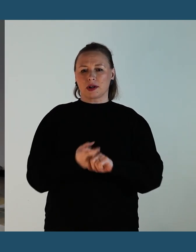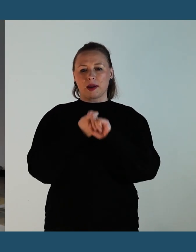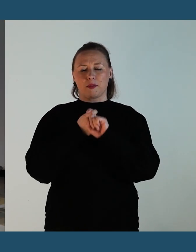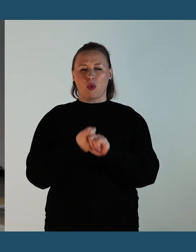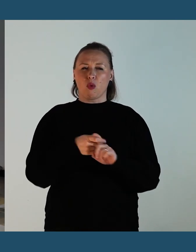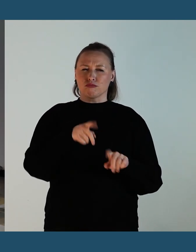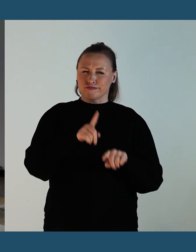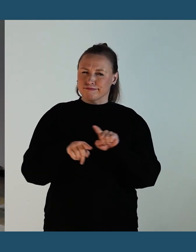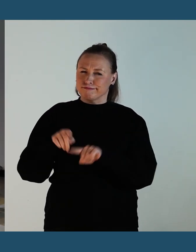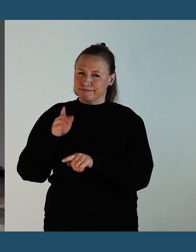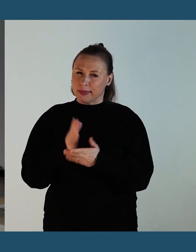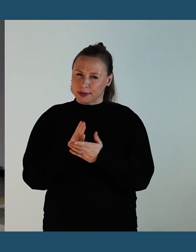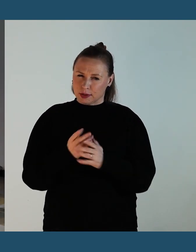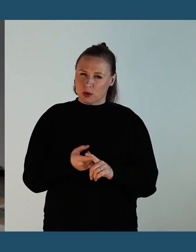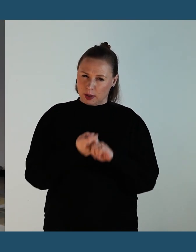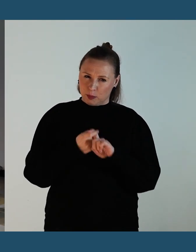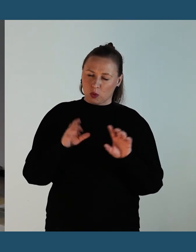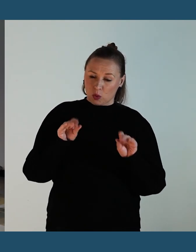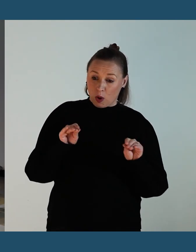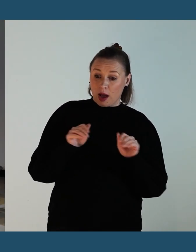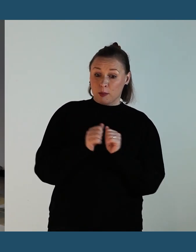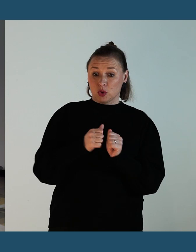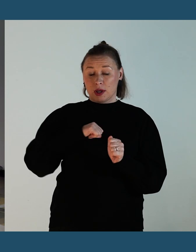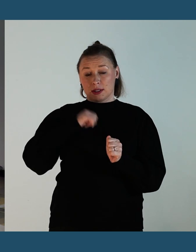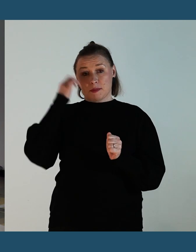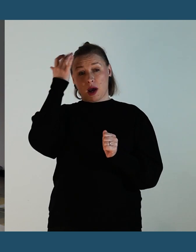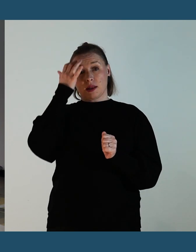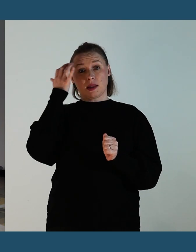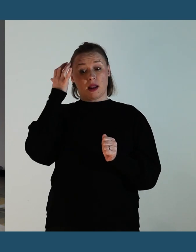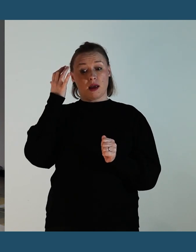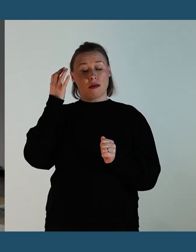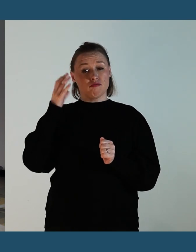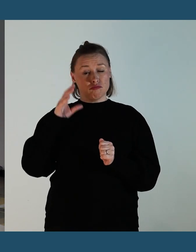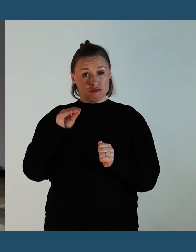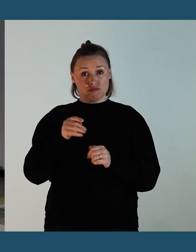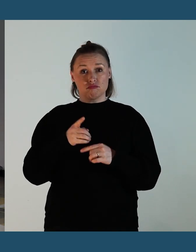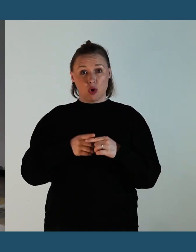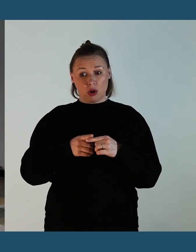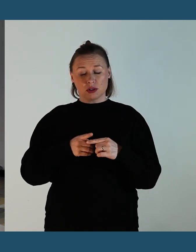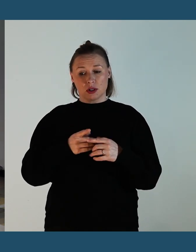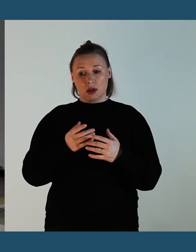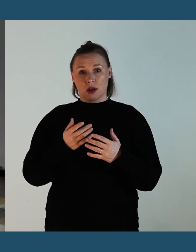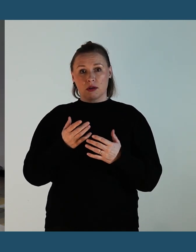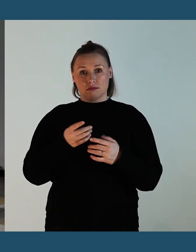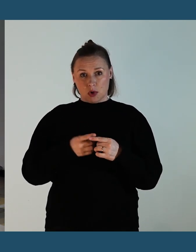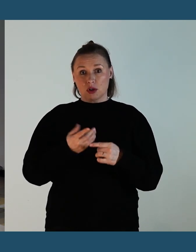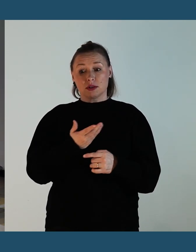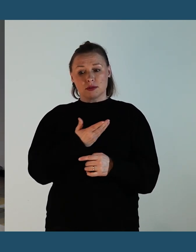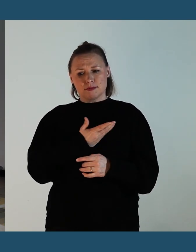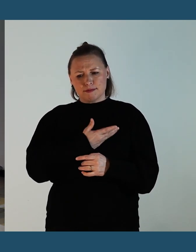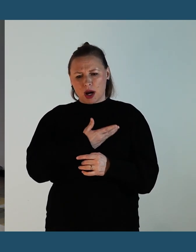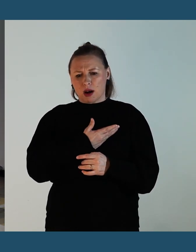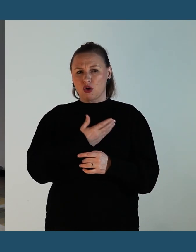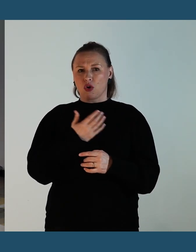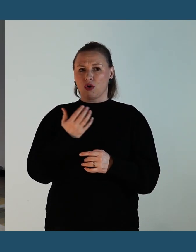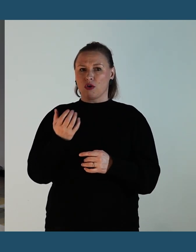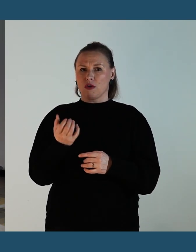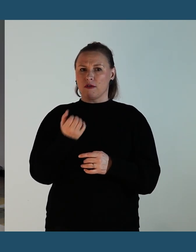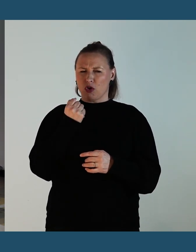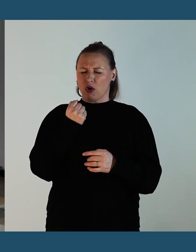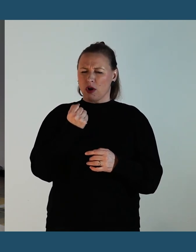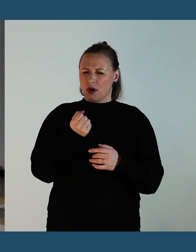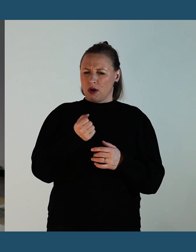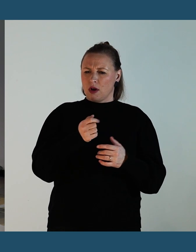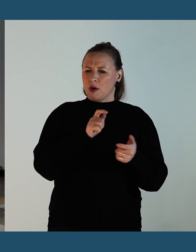Mutta mun mielestä niin kuin hyvin paljon voitaisiin tehdä siis sellaisia vaikuttavia